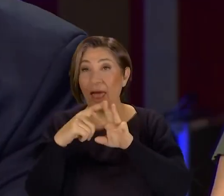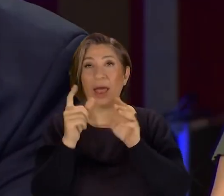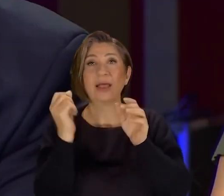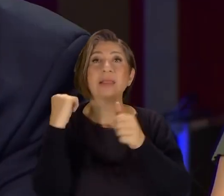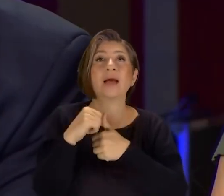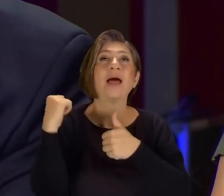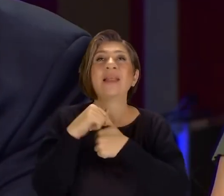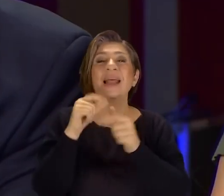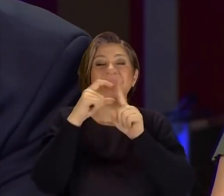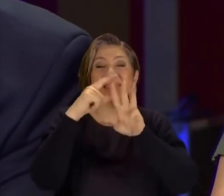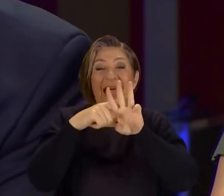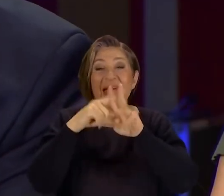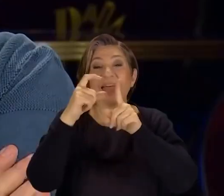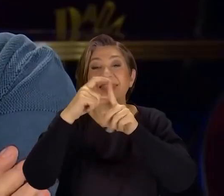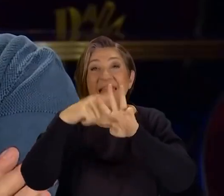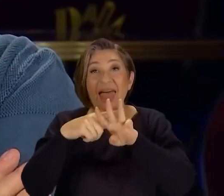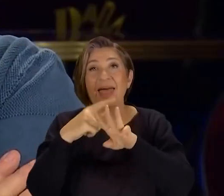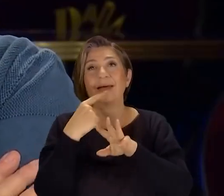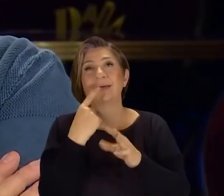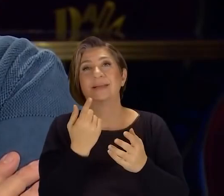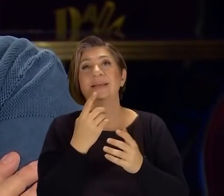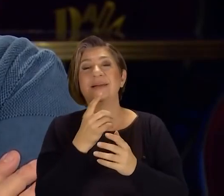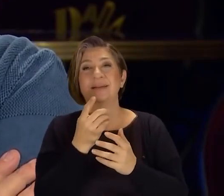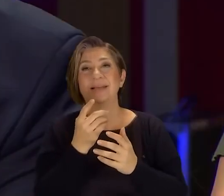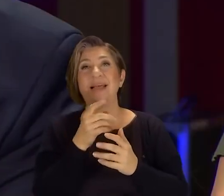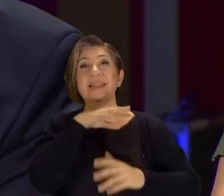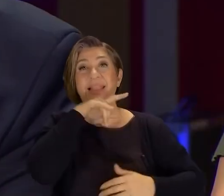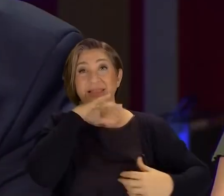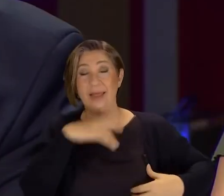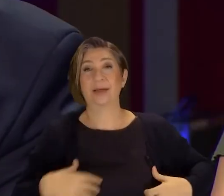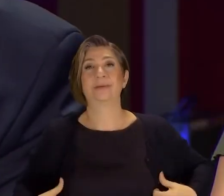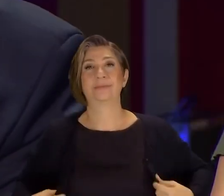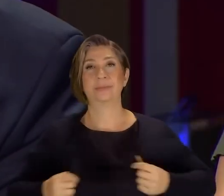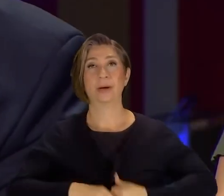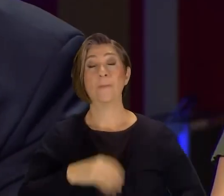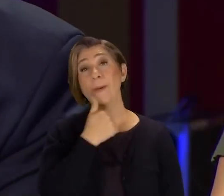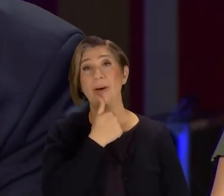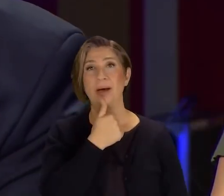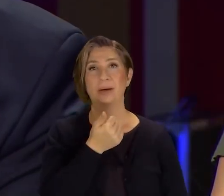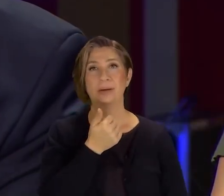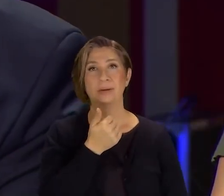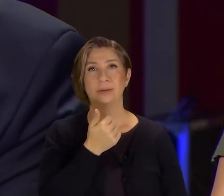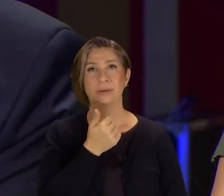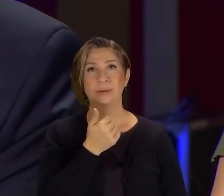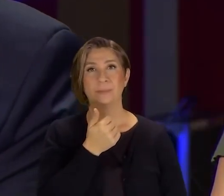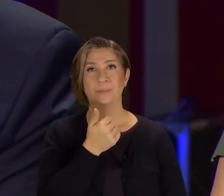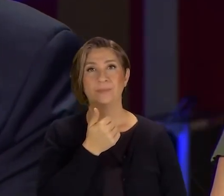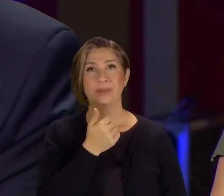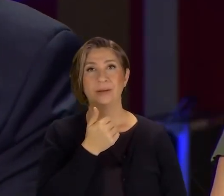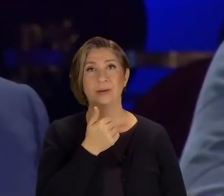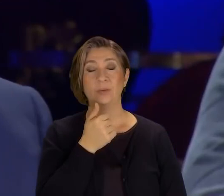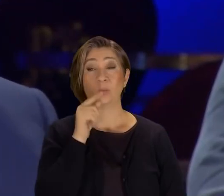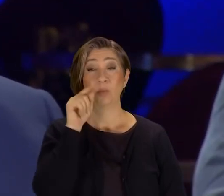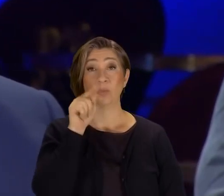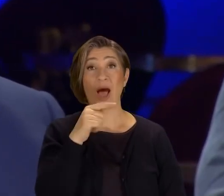oluşuyor. Yani de demiyorlar. Evet. Dede ve baba. Yani